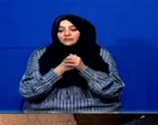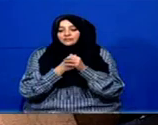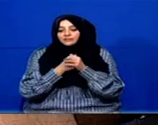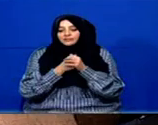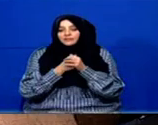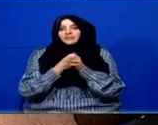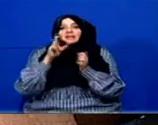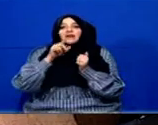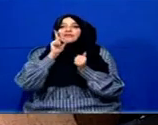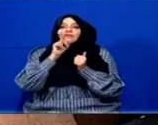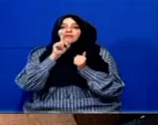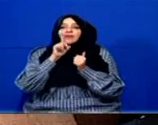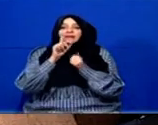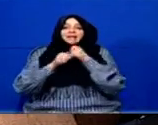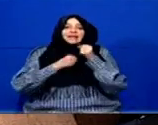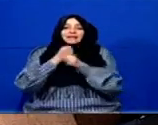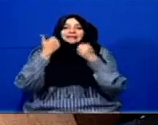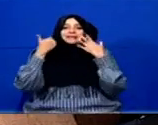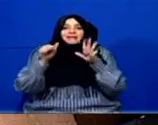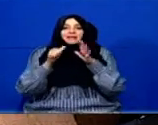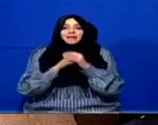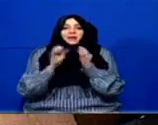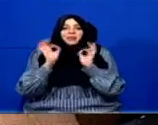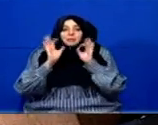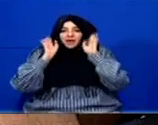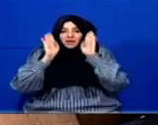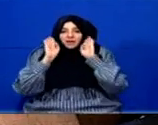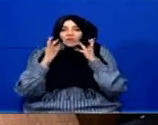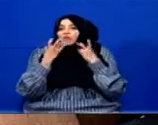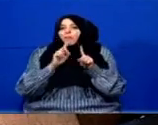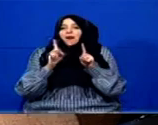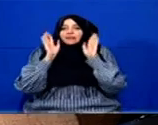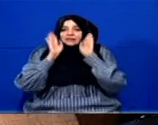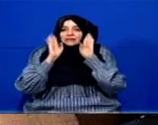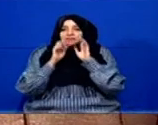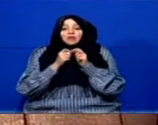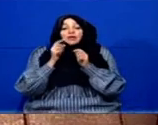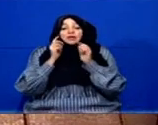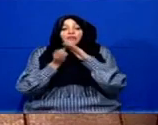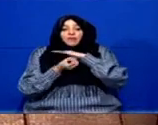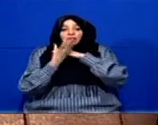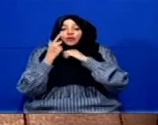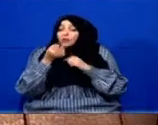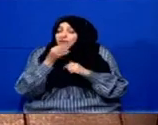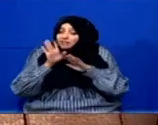عندي طفل عندها 13 عام ما تصليش ما تحب تصلي ما تحبش تقوم تصلي الفجر